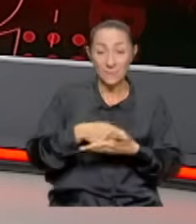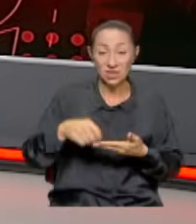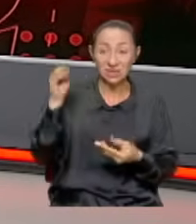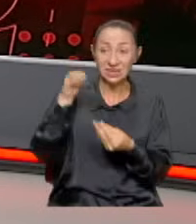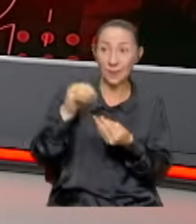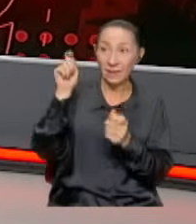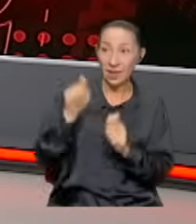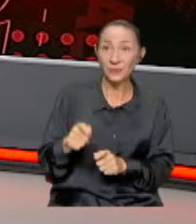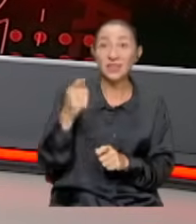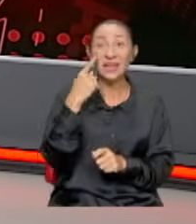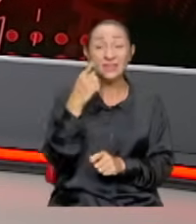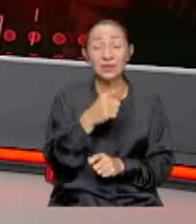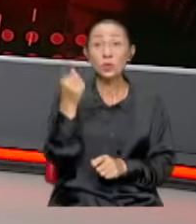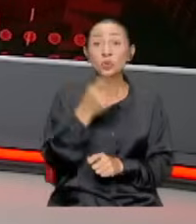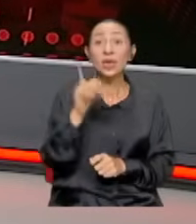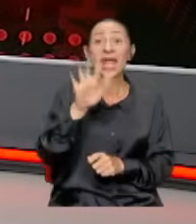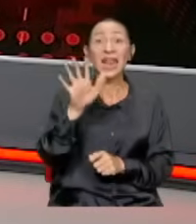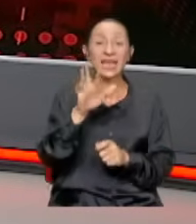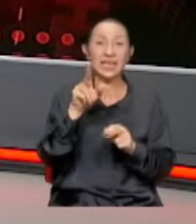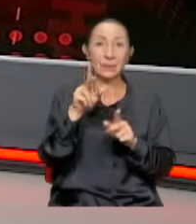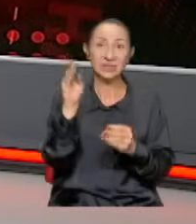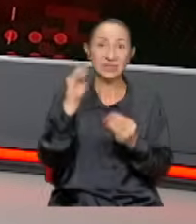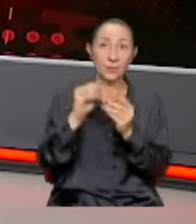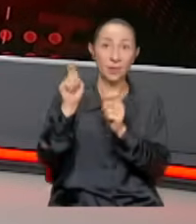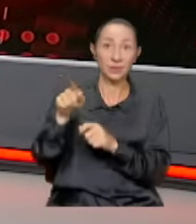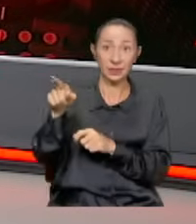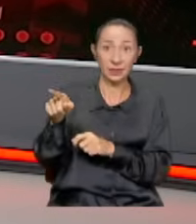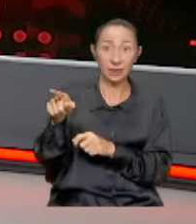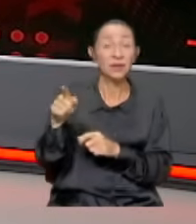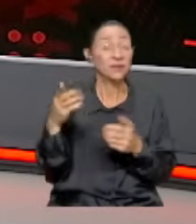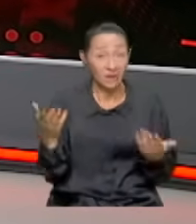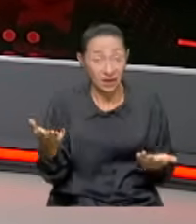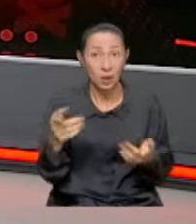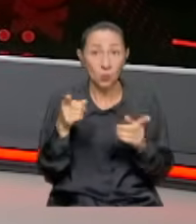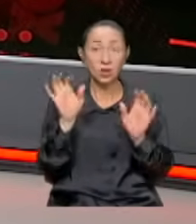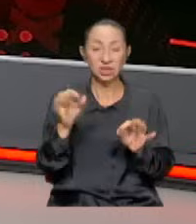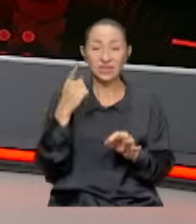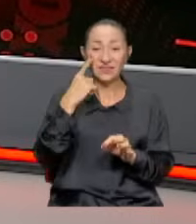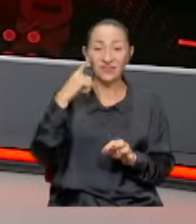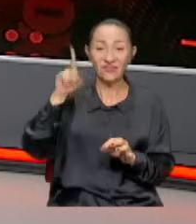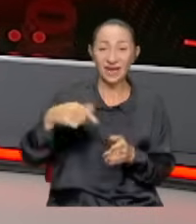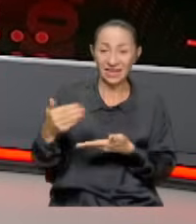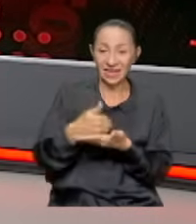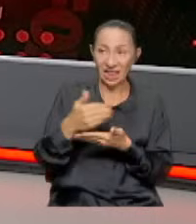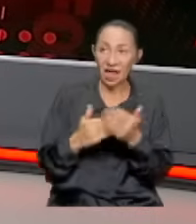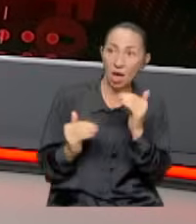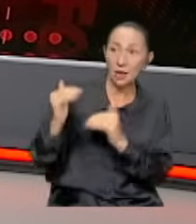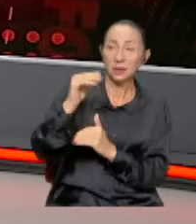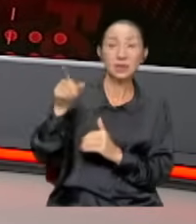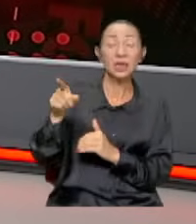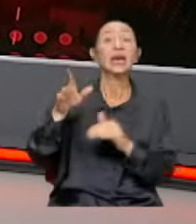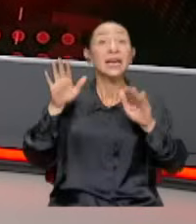ücrete zam yaptığında devlet %50'ler civarında zam yapıldı Ve böylece devletin vergi gelirleri arttı